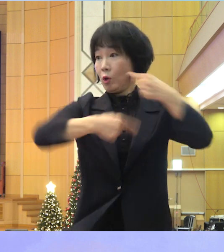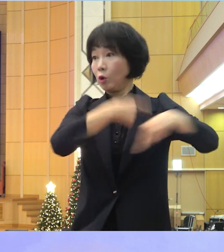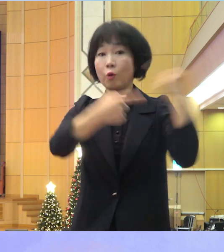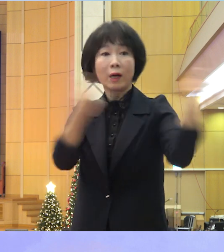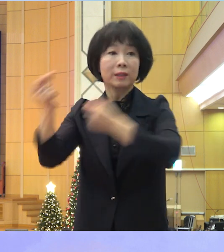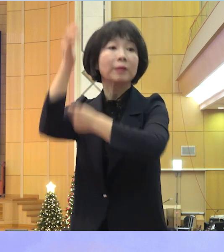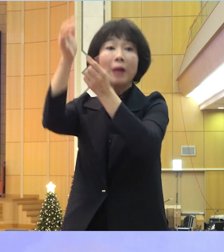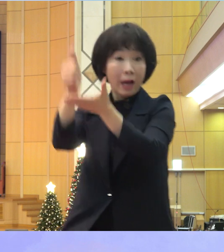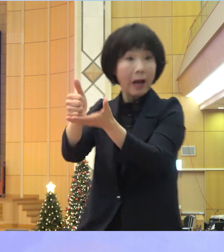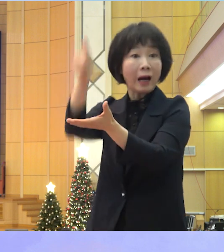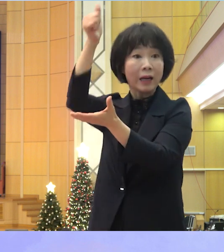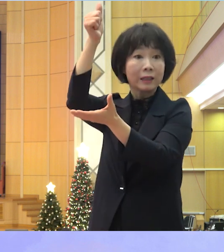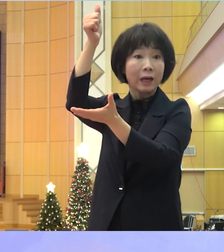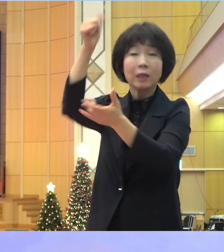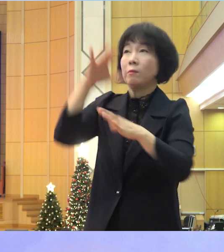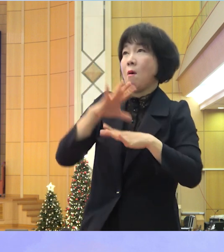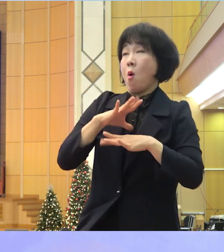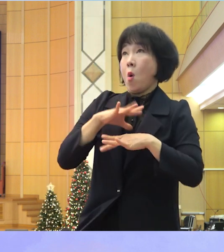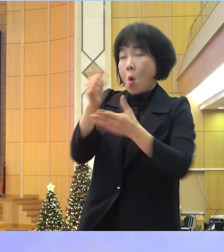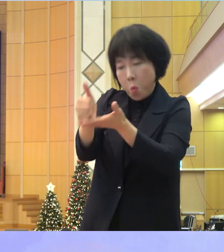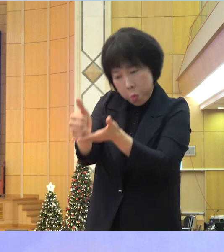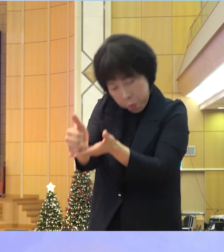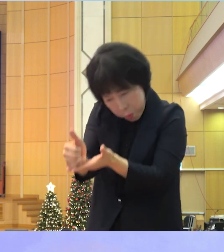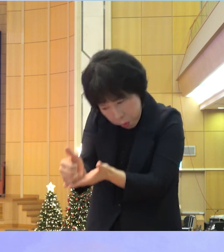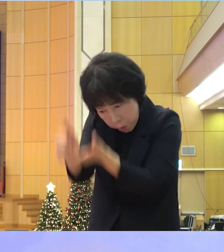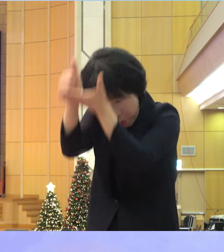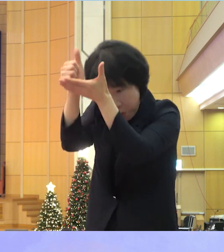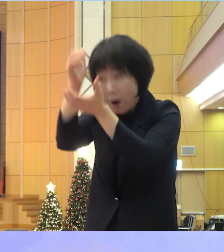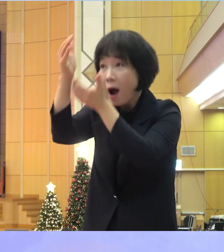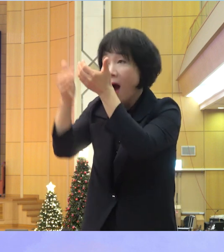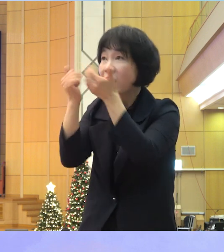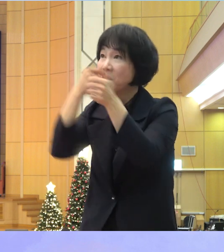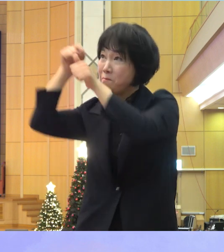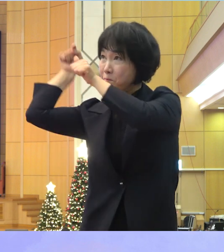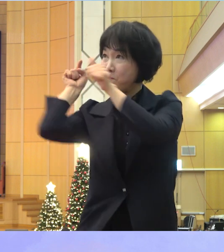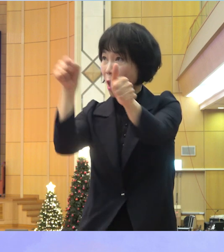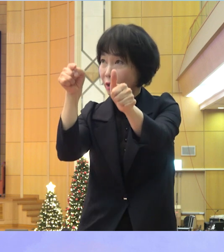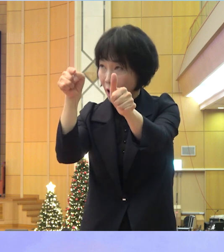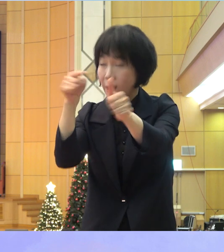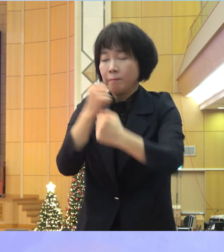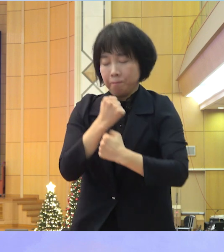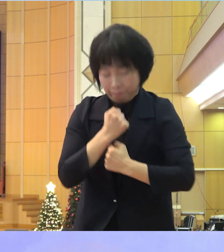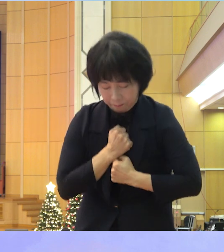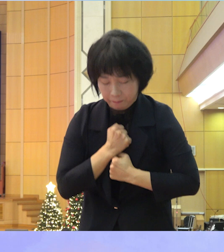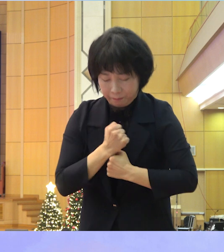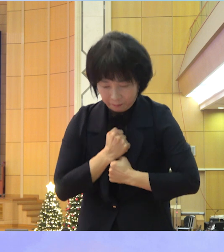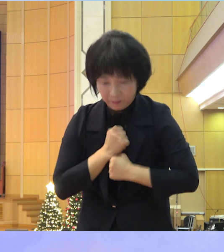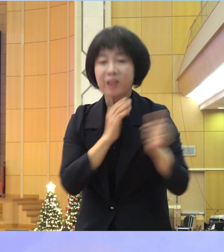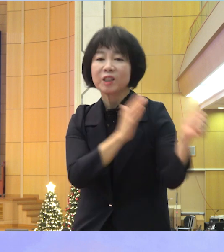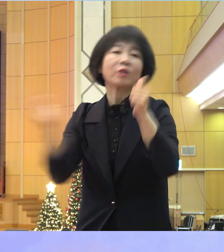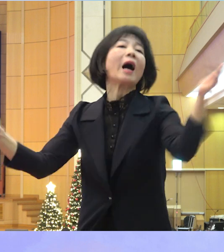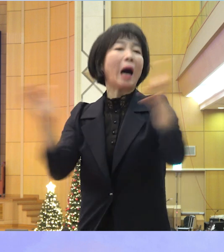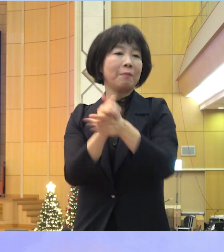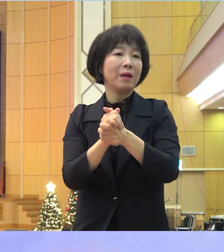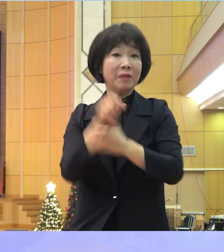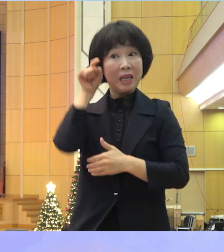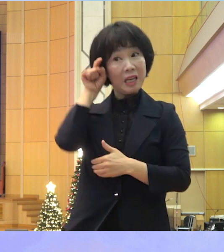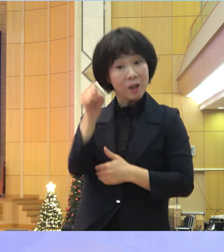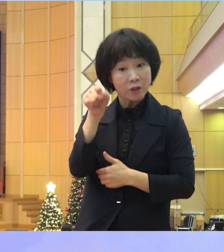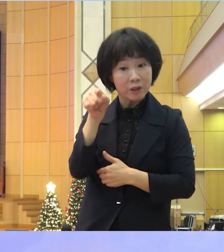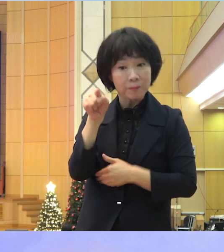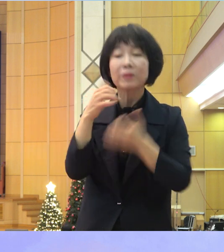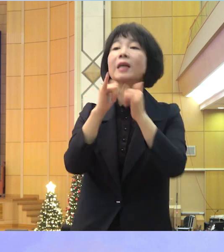따라합시다. 하나님을 경외하고 그 명령을 지킬지어다.